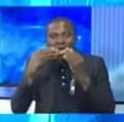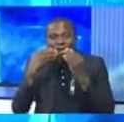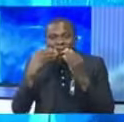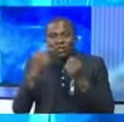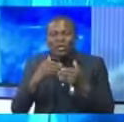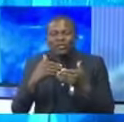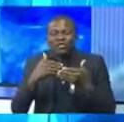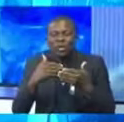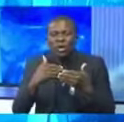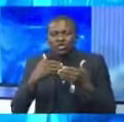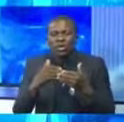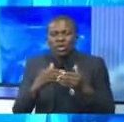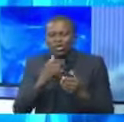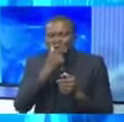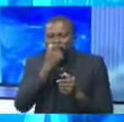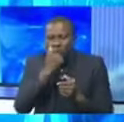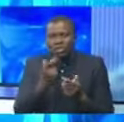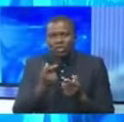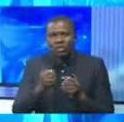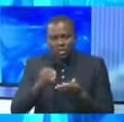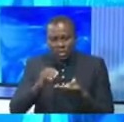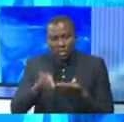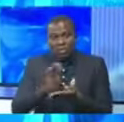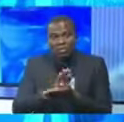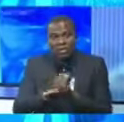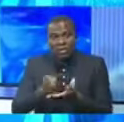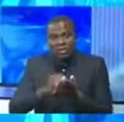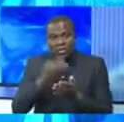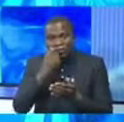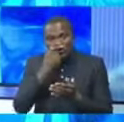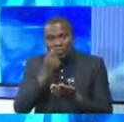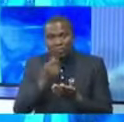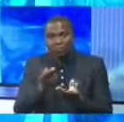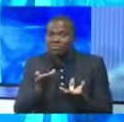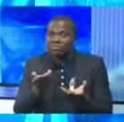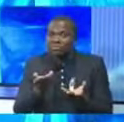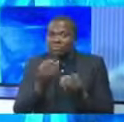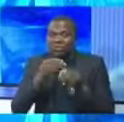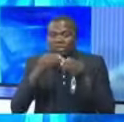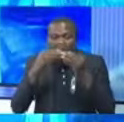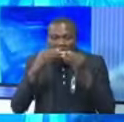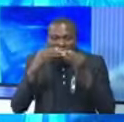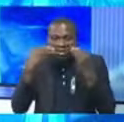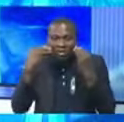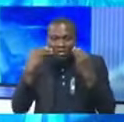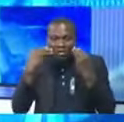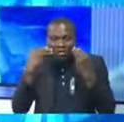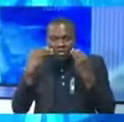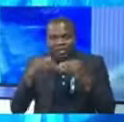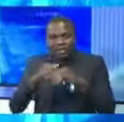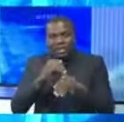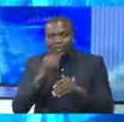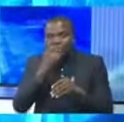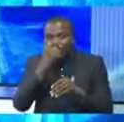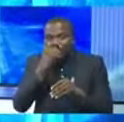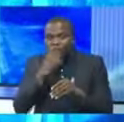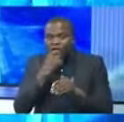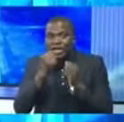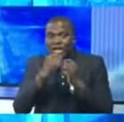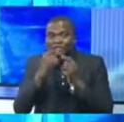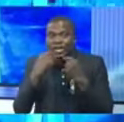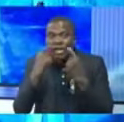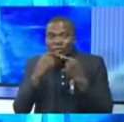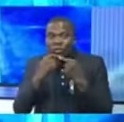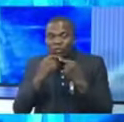d'éternuer. Soit avec un papier mouchoir, soit en portant une bavette qui protège aussi bien le nez que la bouche.